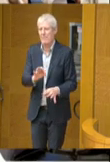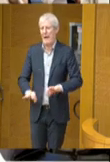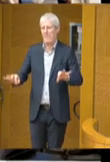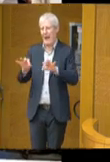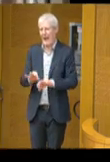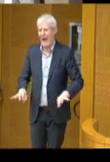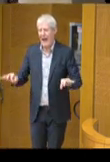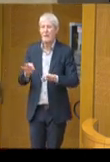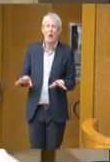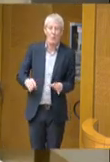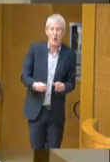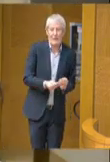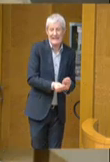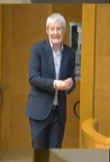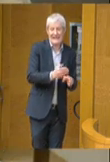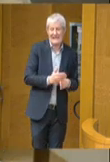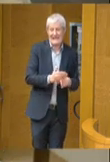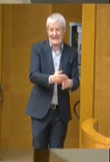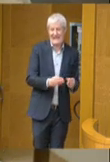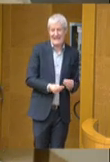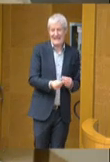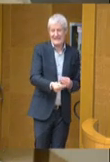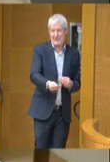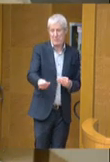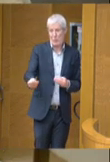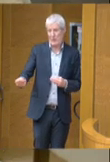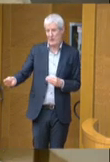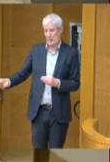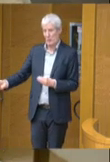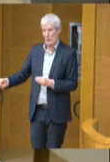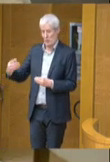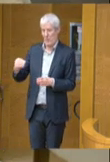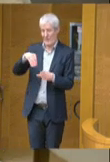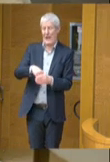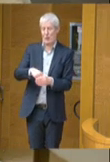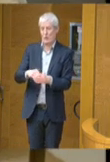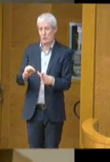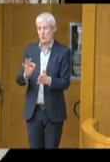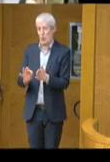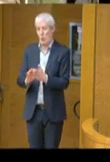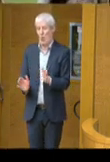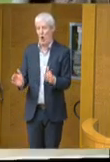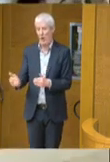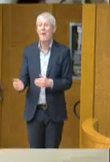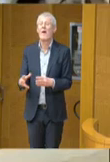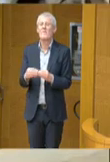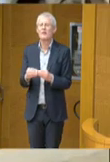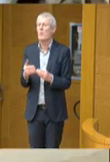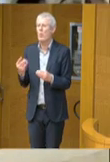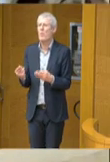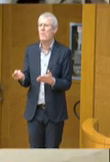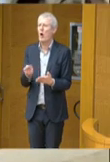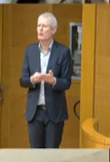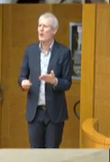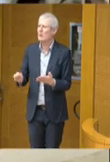l'impasto che poi verrà distribuito all'interno del plesso scolastico. Fruttiamo, un progetto che